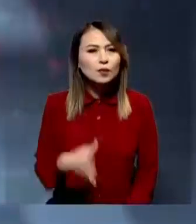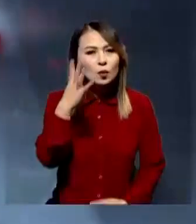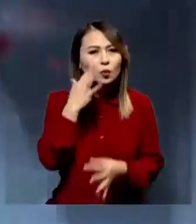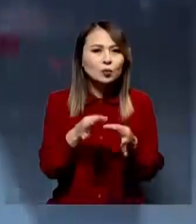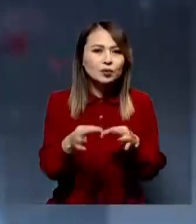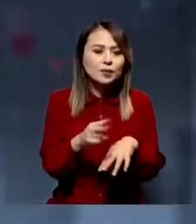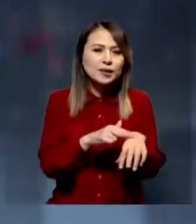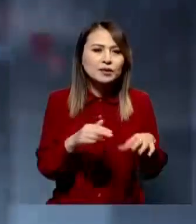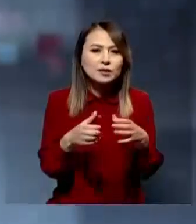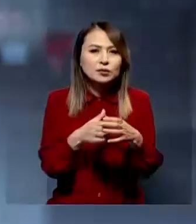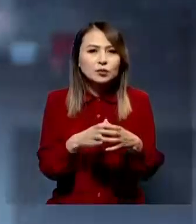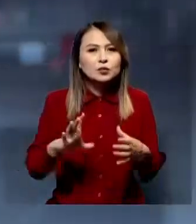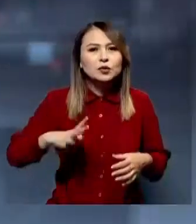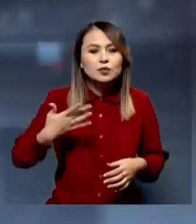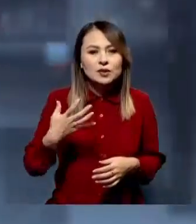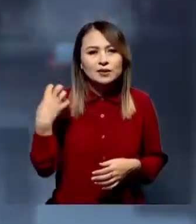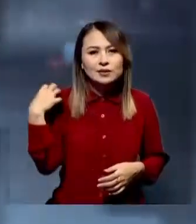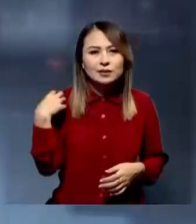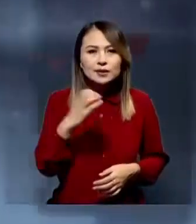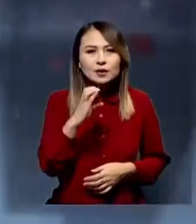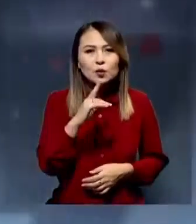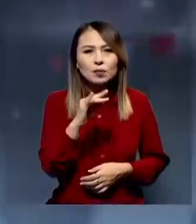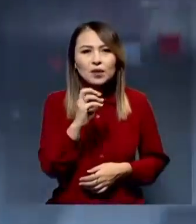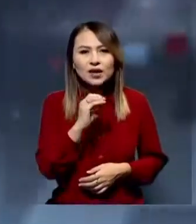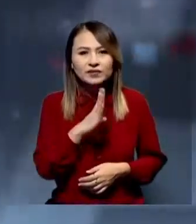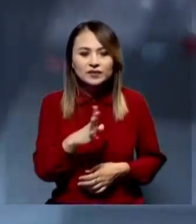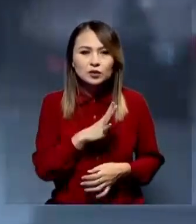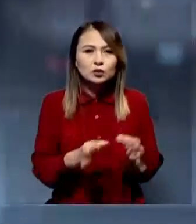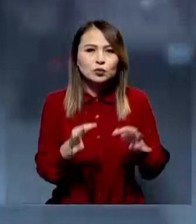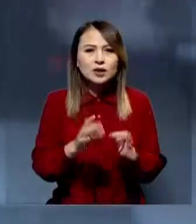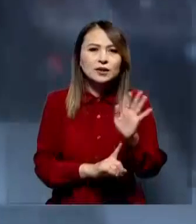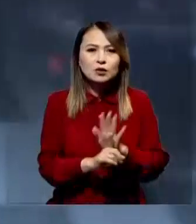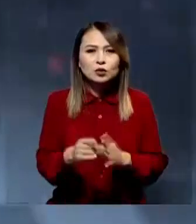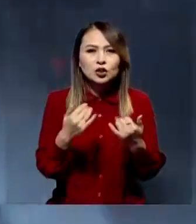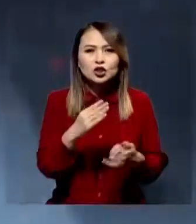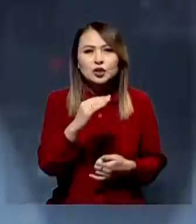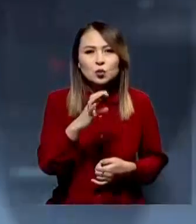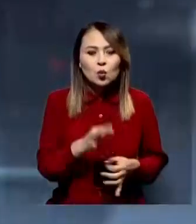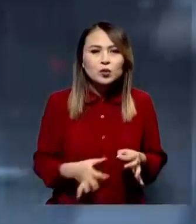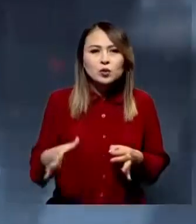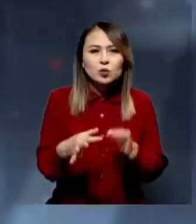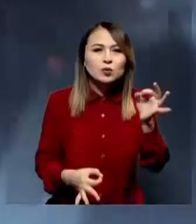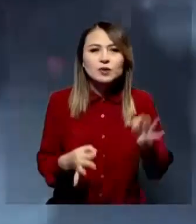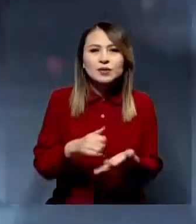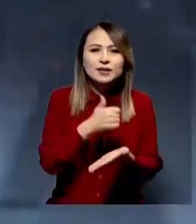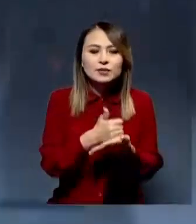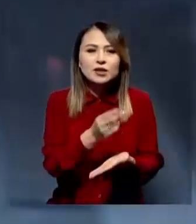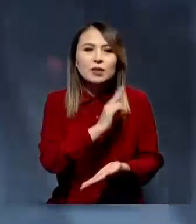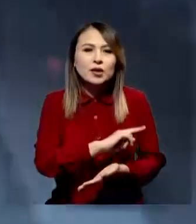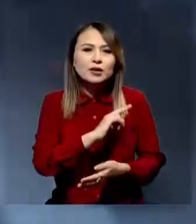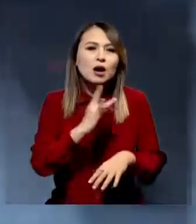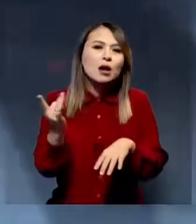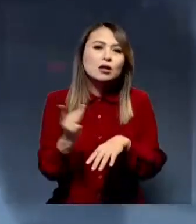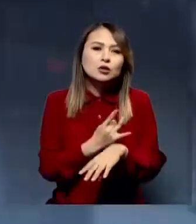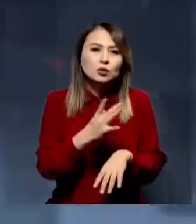Алматы облысында полиция департаментінің бұрынғы бастығы Серік Күдебаевқа қатысты сот басталды. Бұл туралы Жетісу облыстық сотының баспасөз қызметі